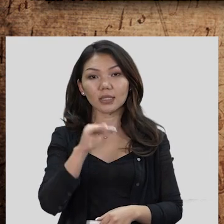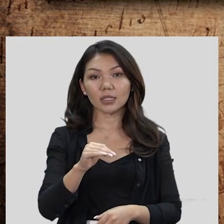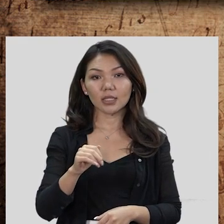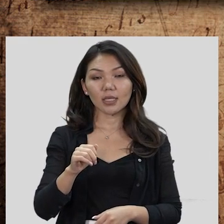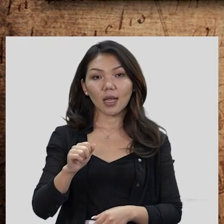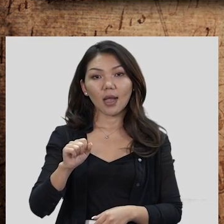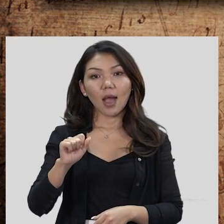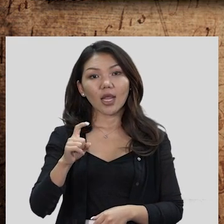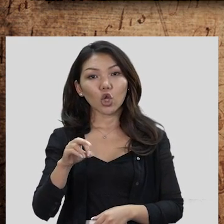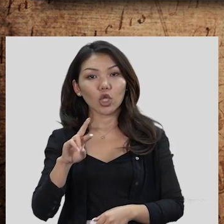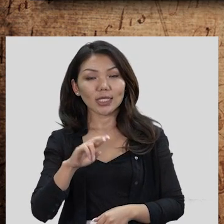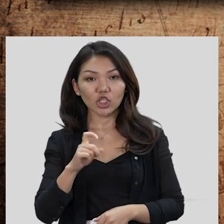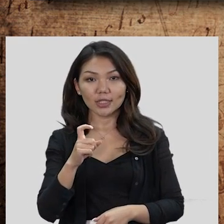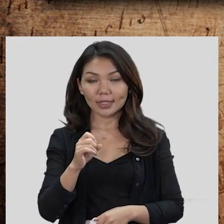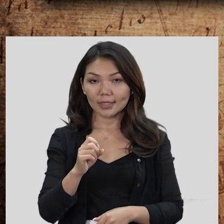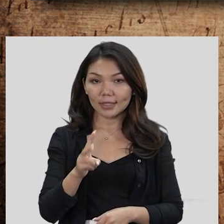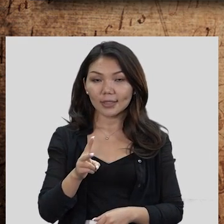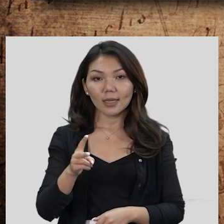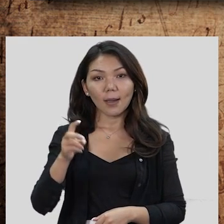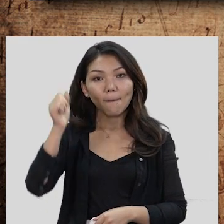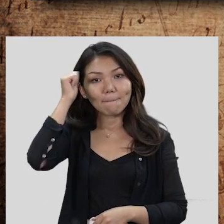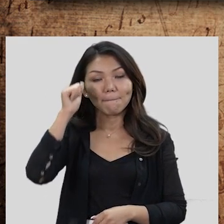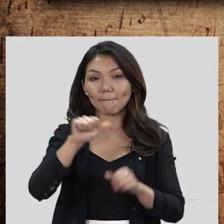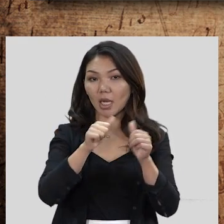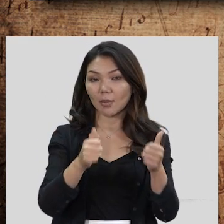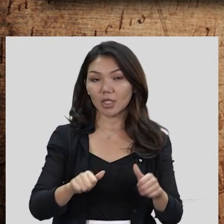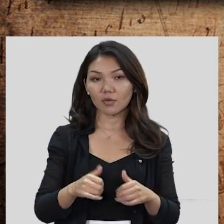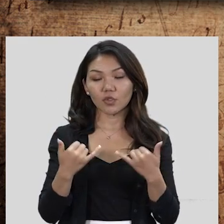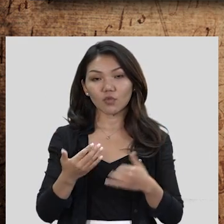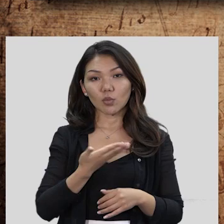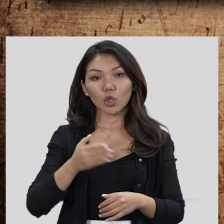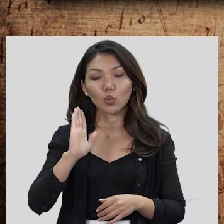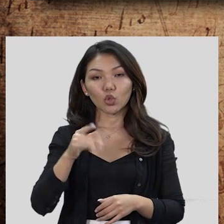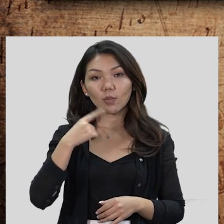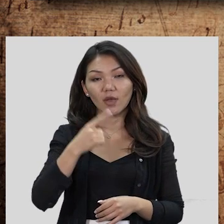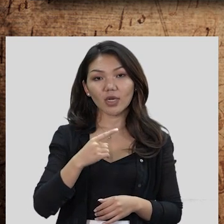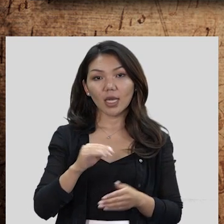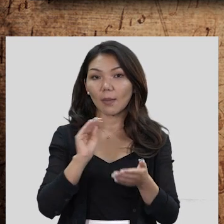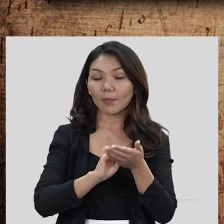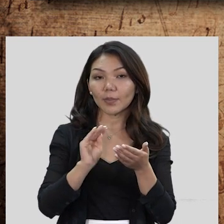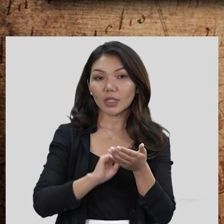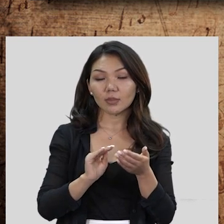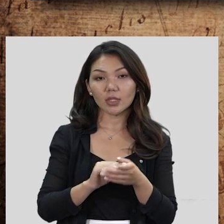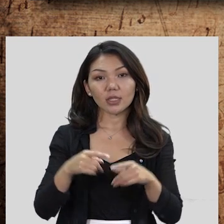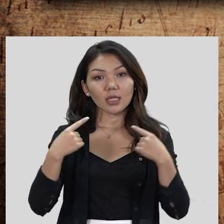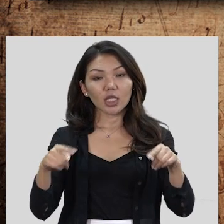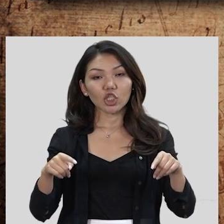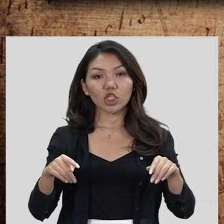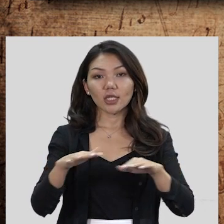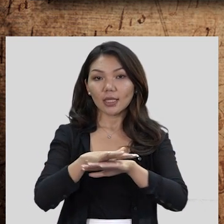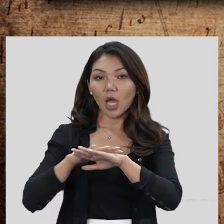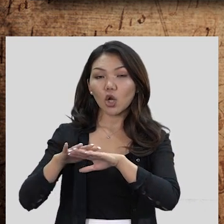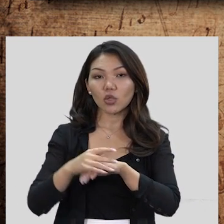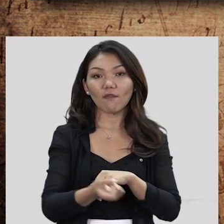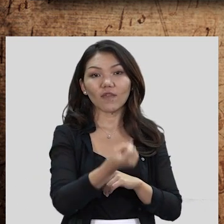памятников сегодня мы будем говорить с вами о письменных источниках письменности различных народов возникновение